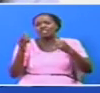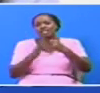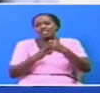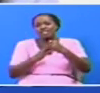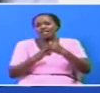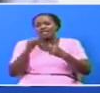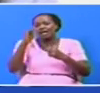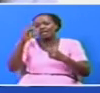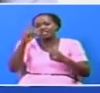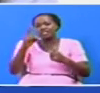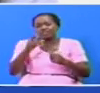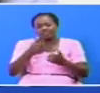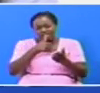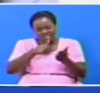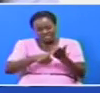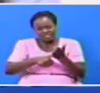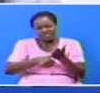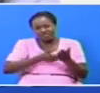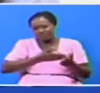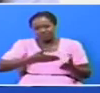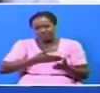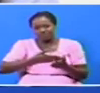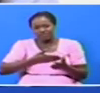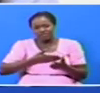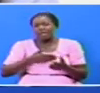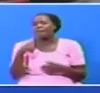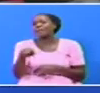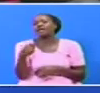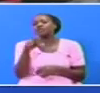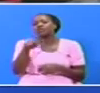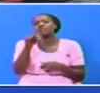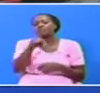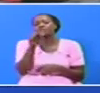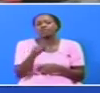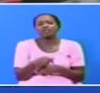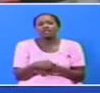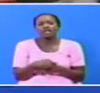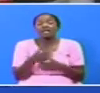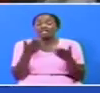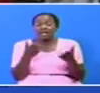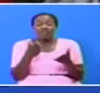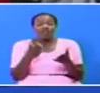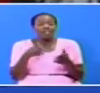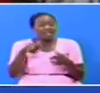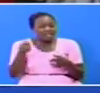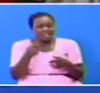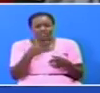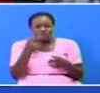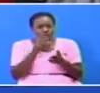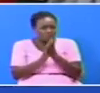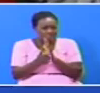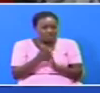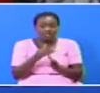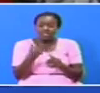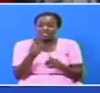728 ID cards that is yet to be collected. Na sasa ole wao wale ambao hawana vitambulisho hapa